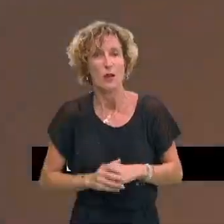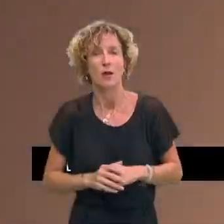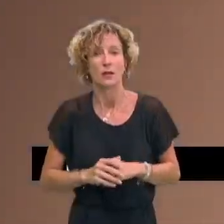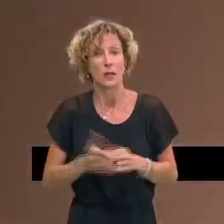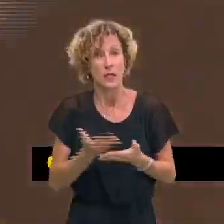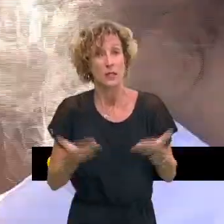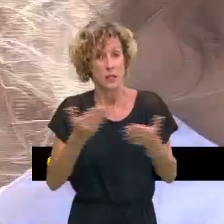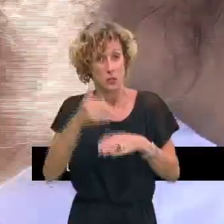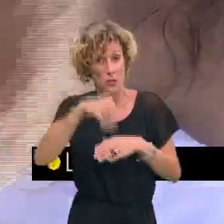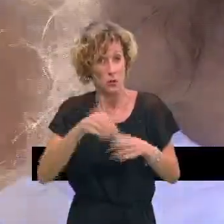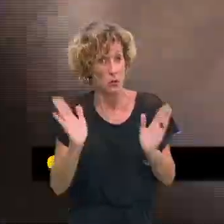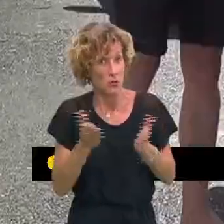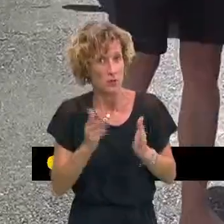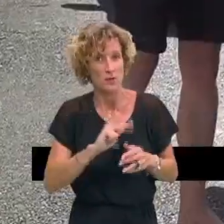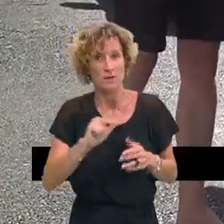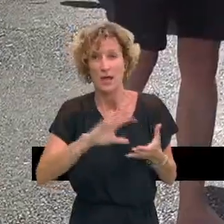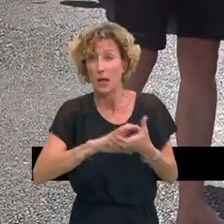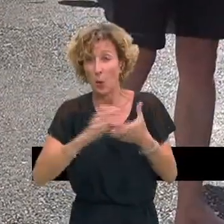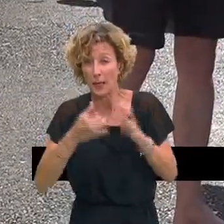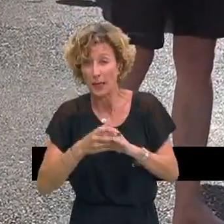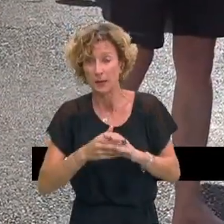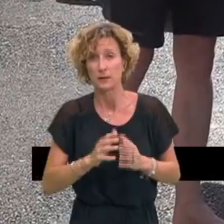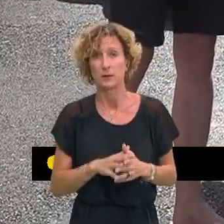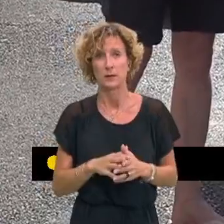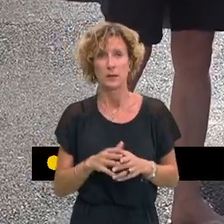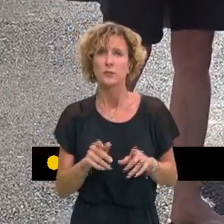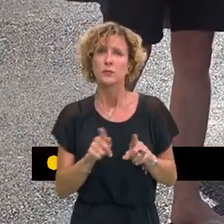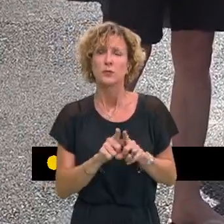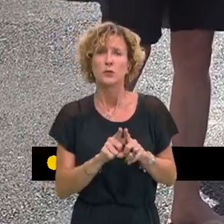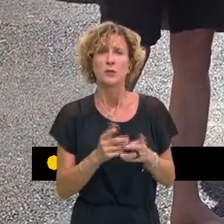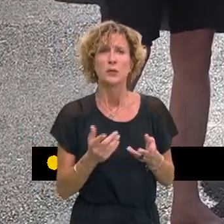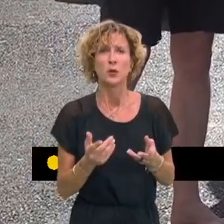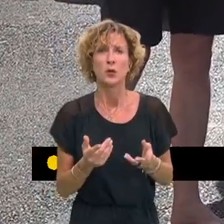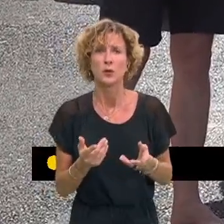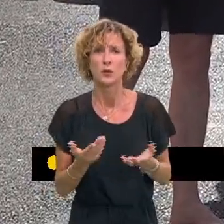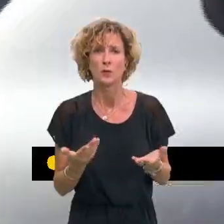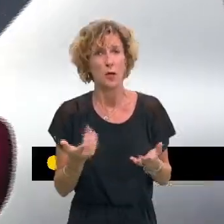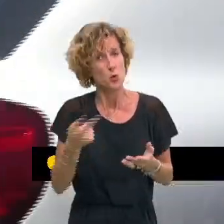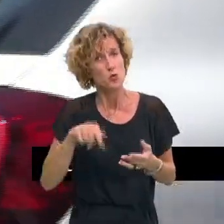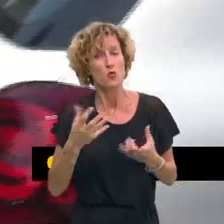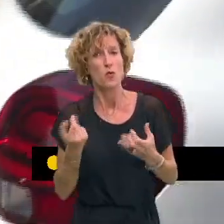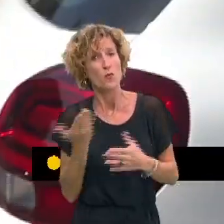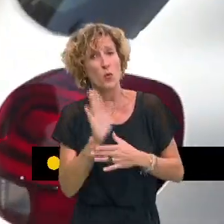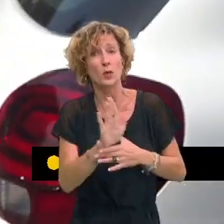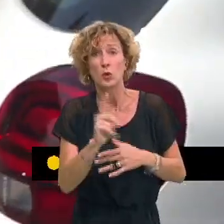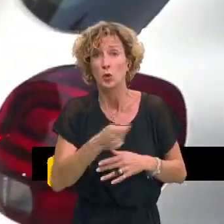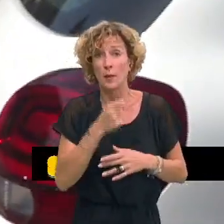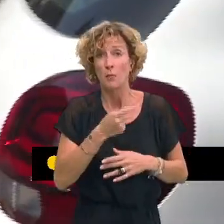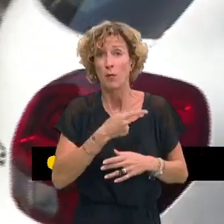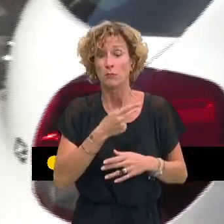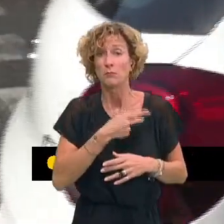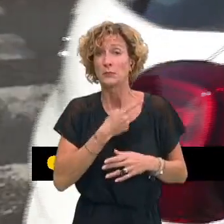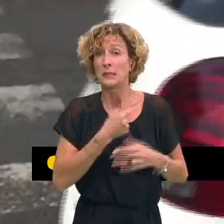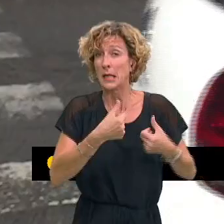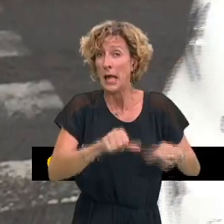les hôpitaux pourrait bientôt se compliquer. C'est aussi un petit peu une manière de montrer que normalement les internes sont censés être